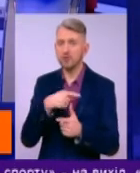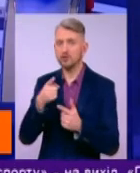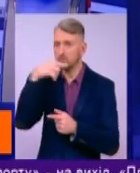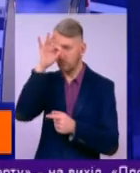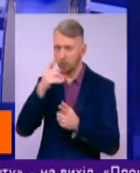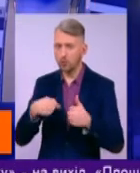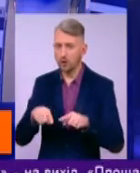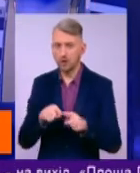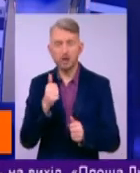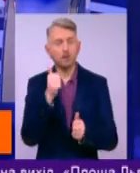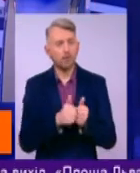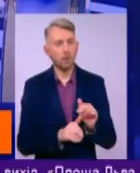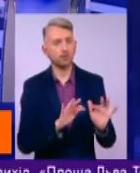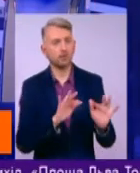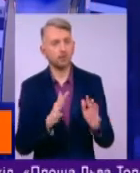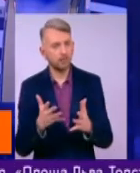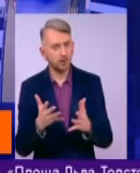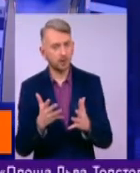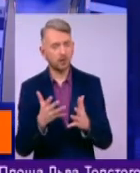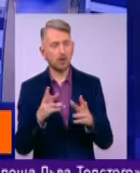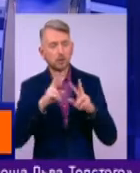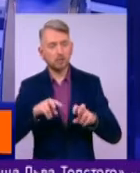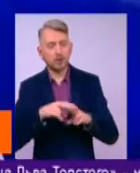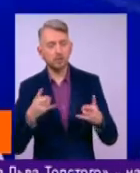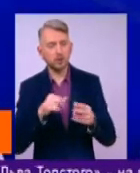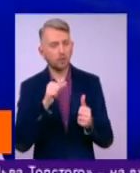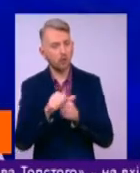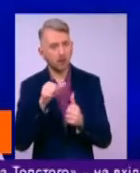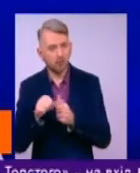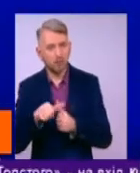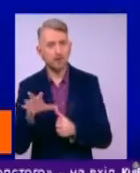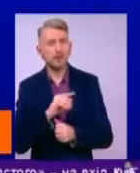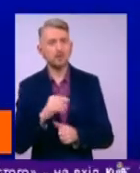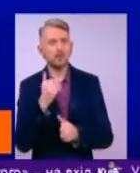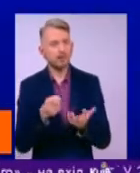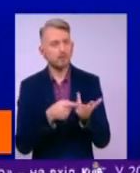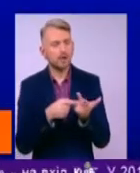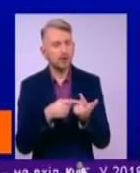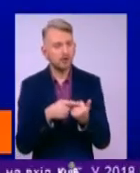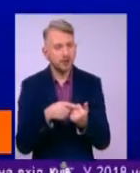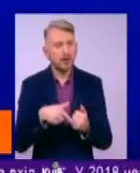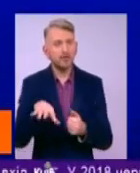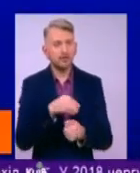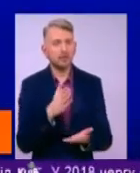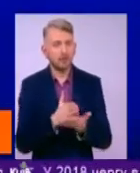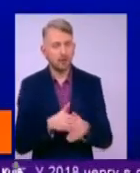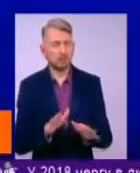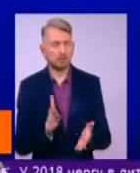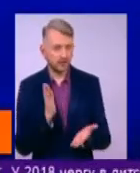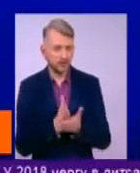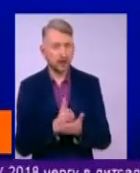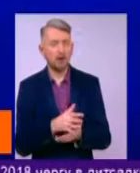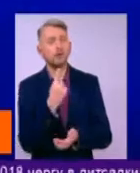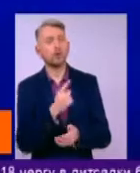знаєте, в кожному випадку розбиратись потрібно окремо, тому що все, що ви перелічили, все має місце. Все. В